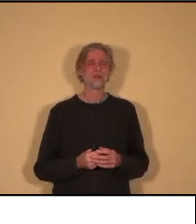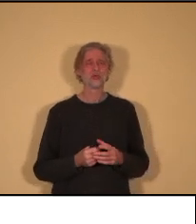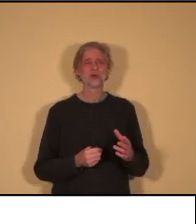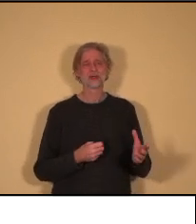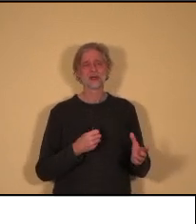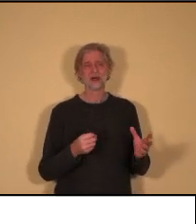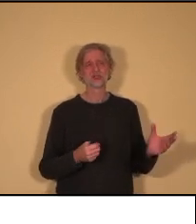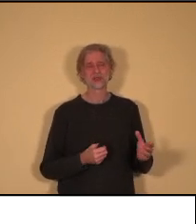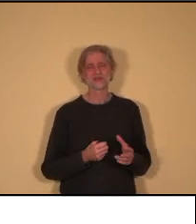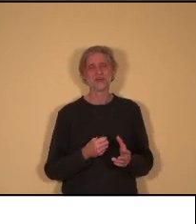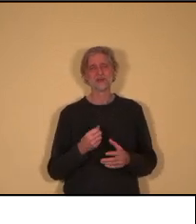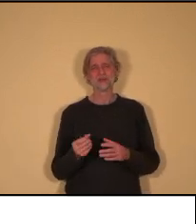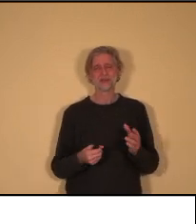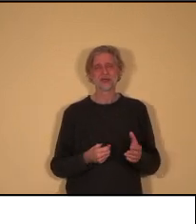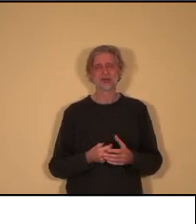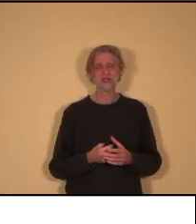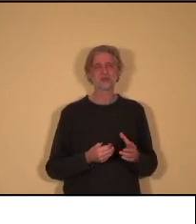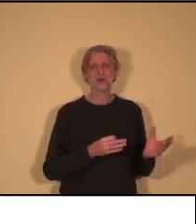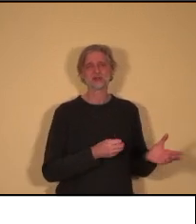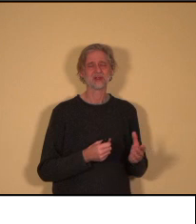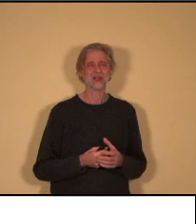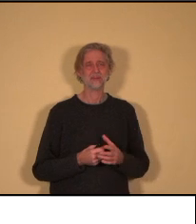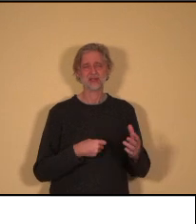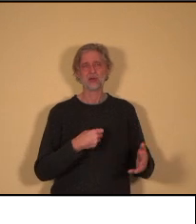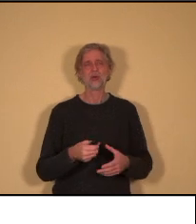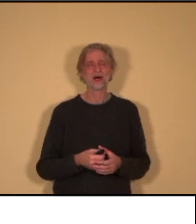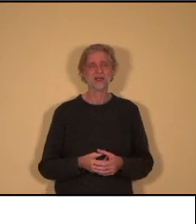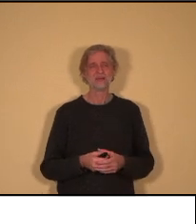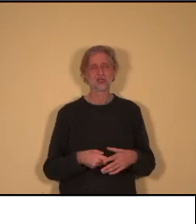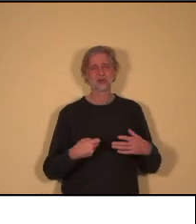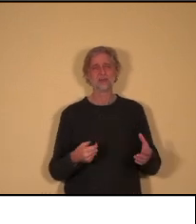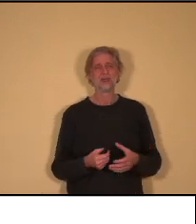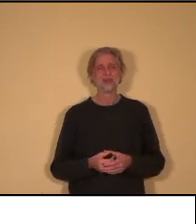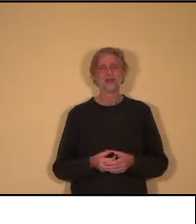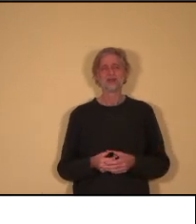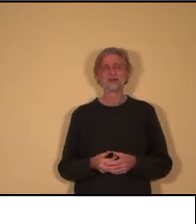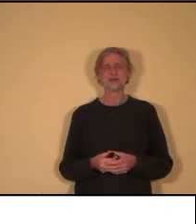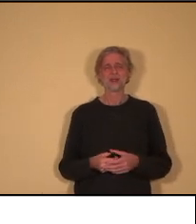den Motorkraftstoffen im Rennsport tatsächlich Methanol beigemischt,